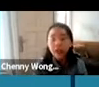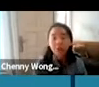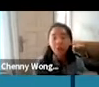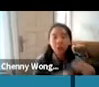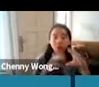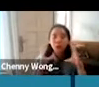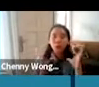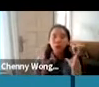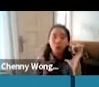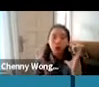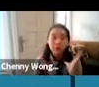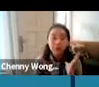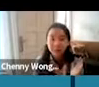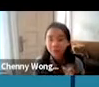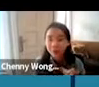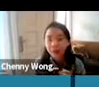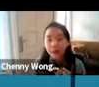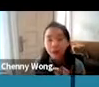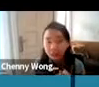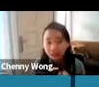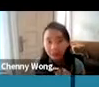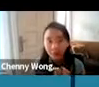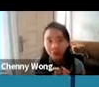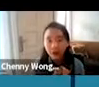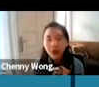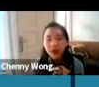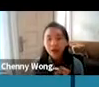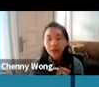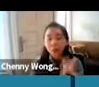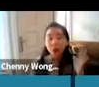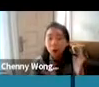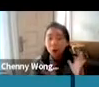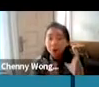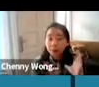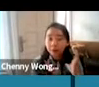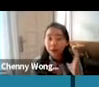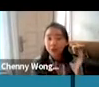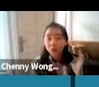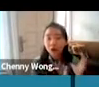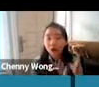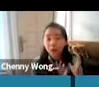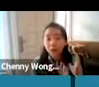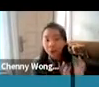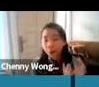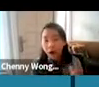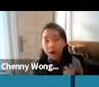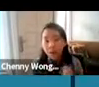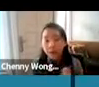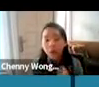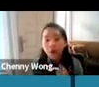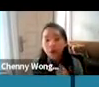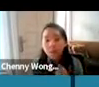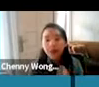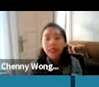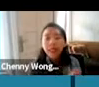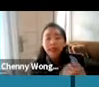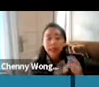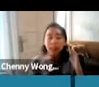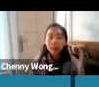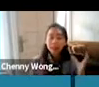greenwash ini tidak dalam bentuk satu penolong a specific di Indonesia gitu ya Satu pernah spesifik dalam suatu peraturan perundang-undangan